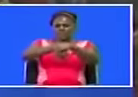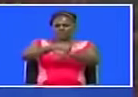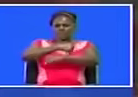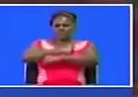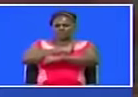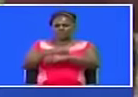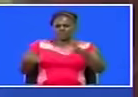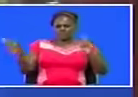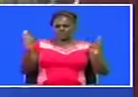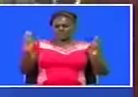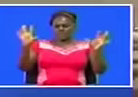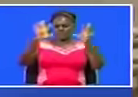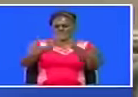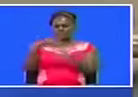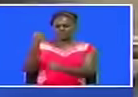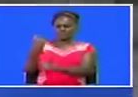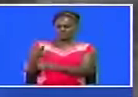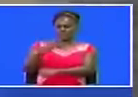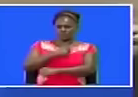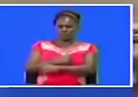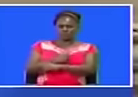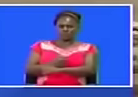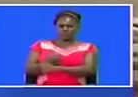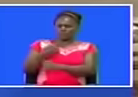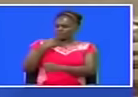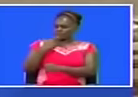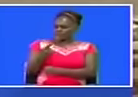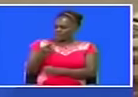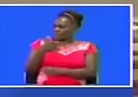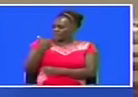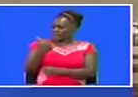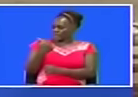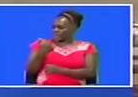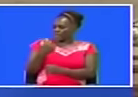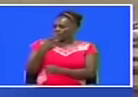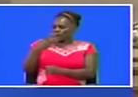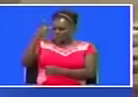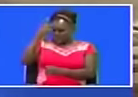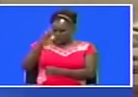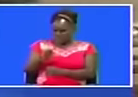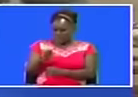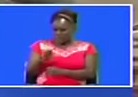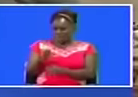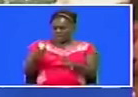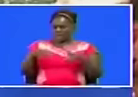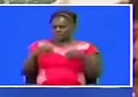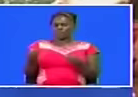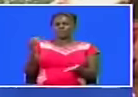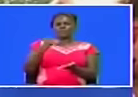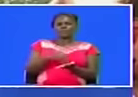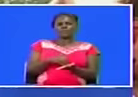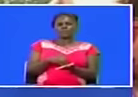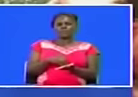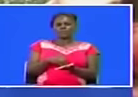na tayari kujiunga na masomo ya sekondari, Hellen anasema alionelea ni bora ikiwa wazazi wake wangemkubali tena. Shukuru